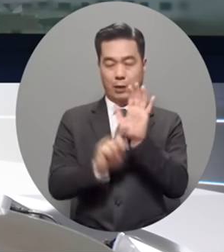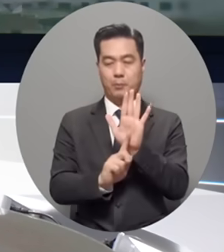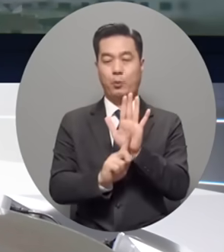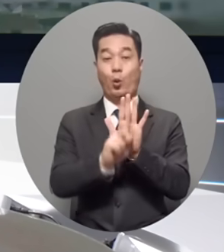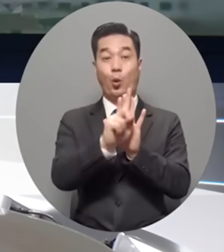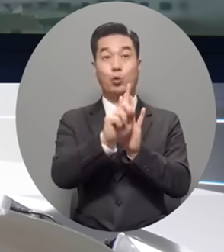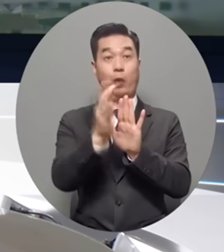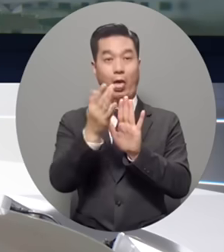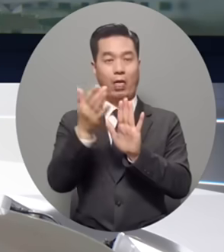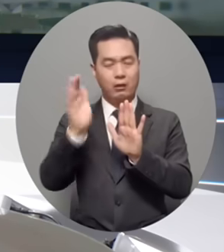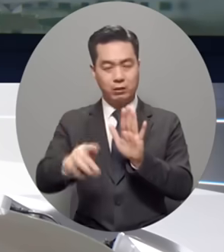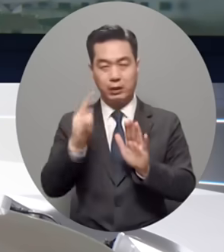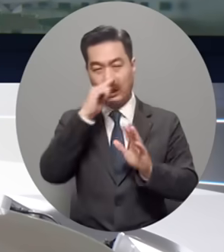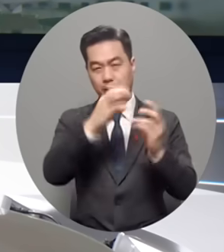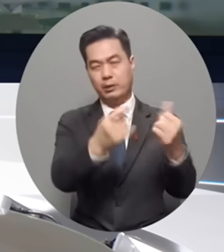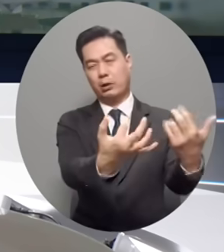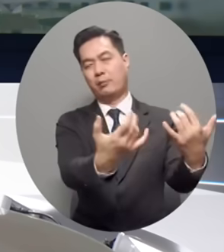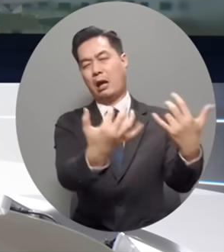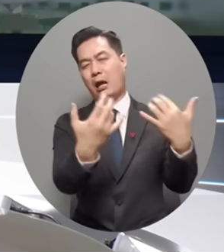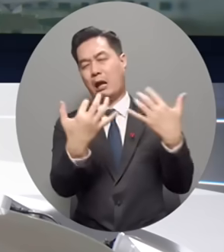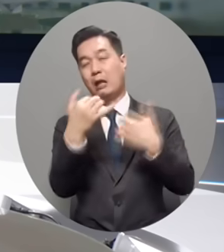고농도 미세먼지가 찾아왔는데요.